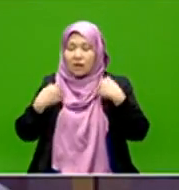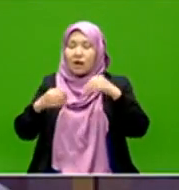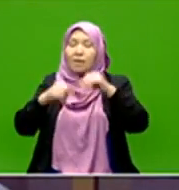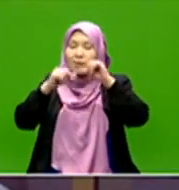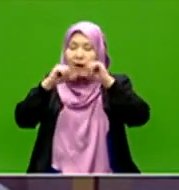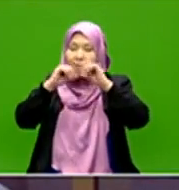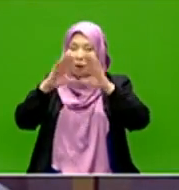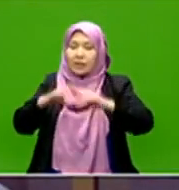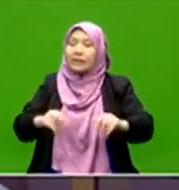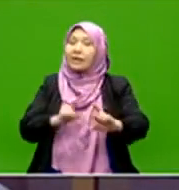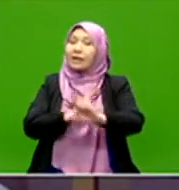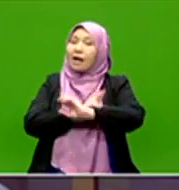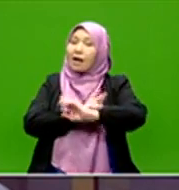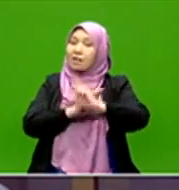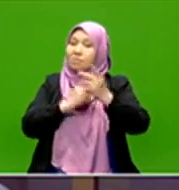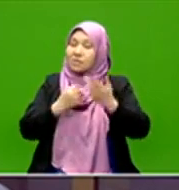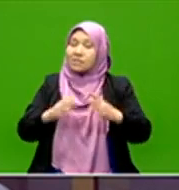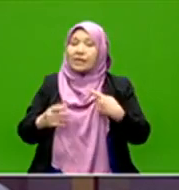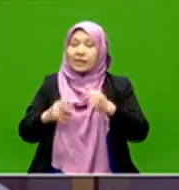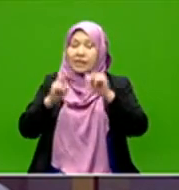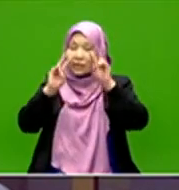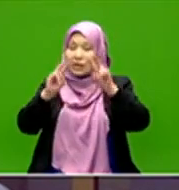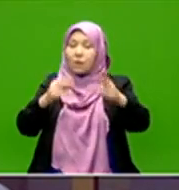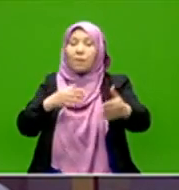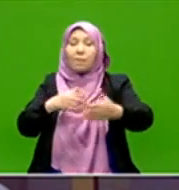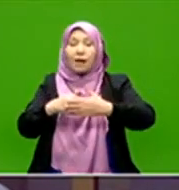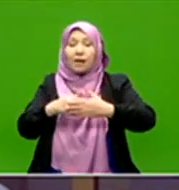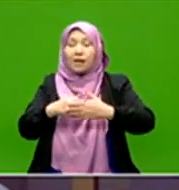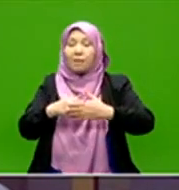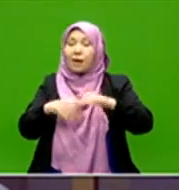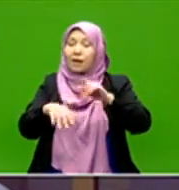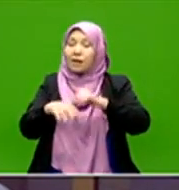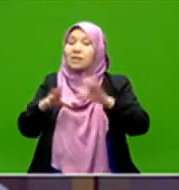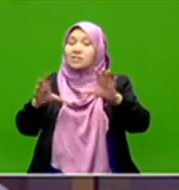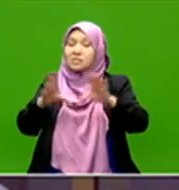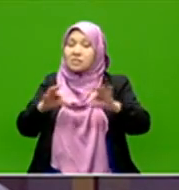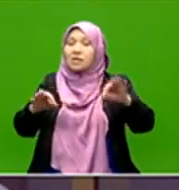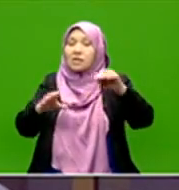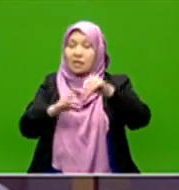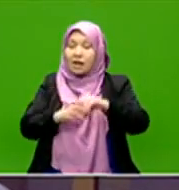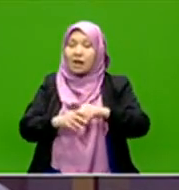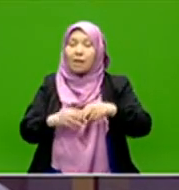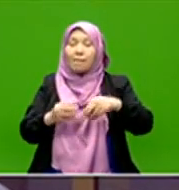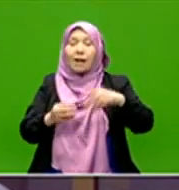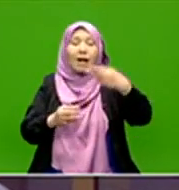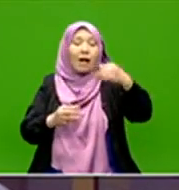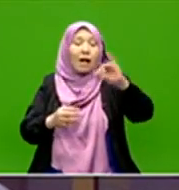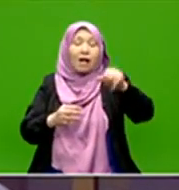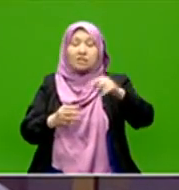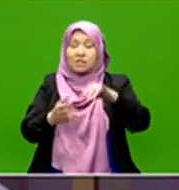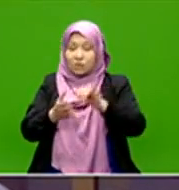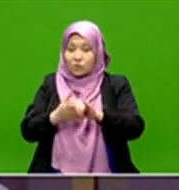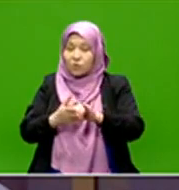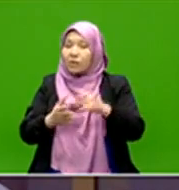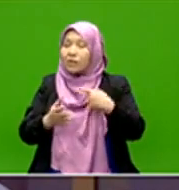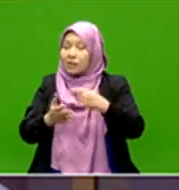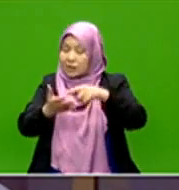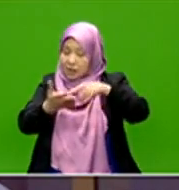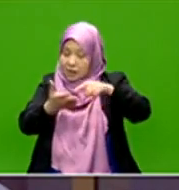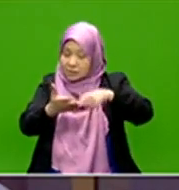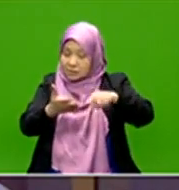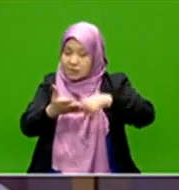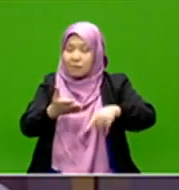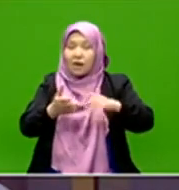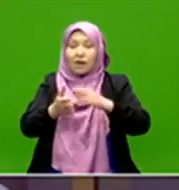berehat sebentar. Selepas ini kita akan melihat balik kepada babak-babak dalam haji itu yang kita ingin semak daripada